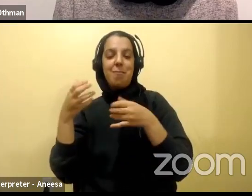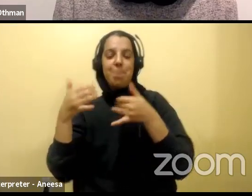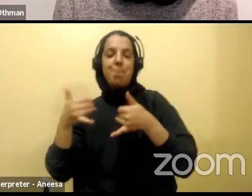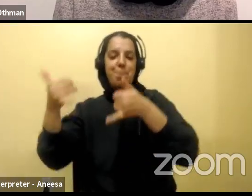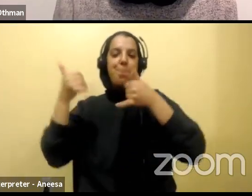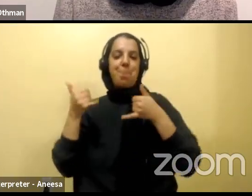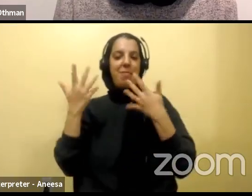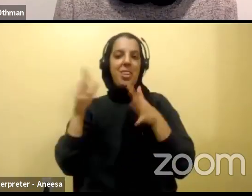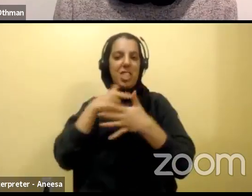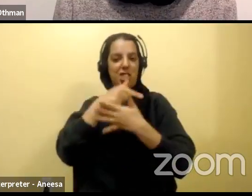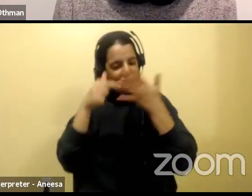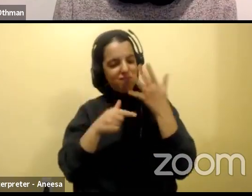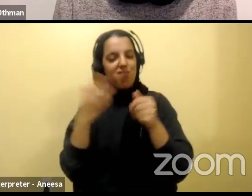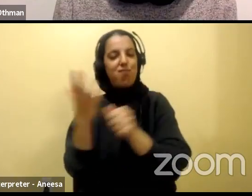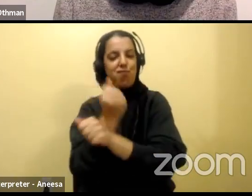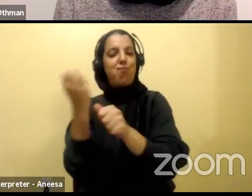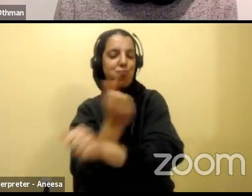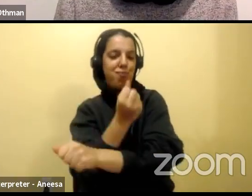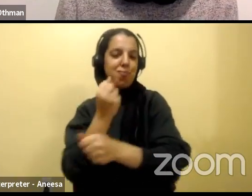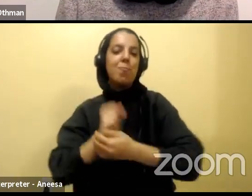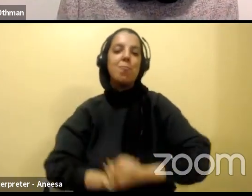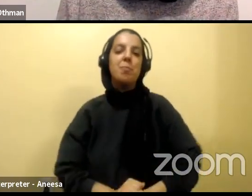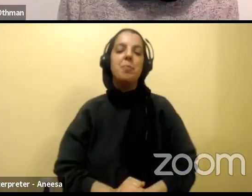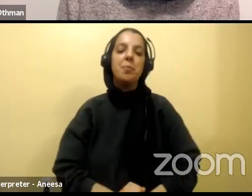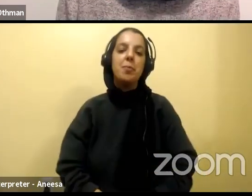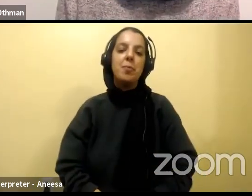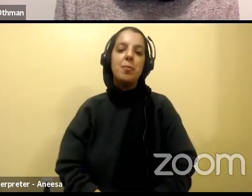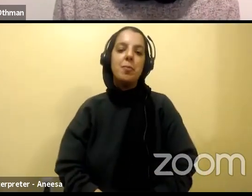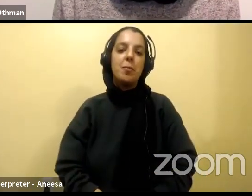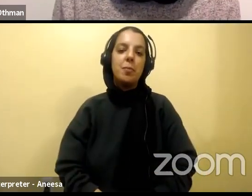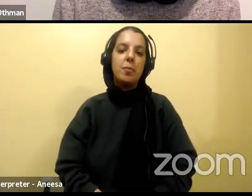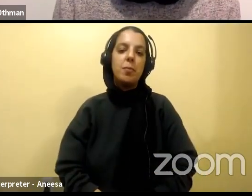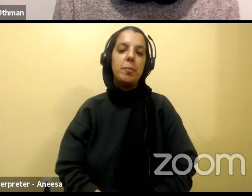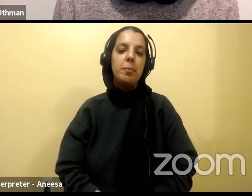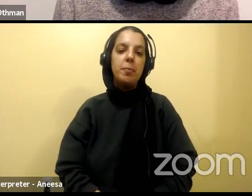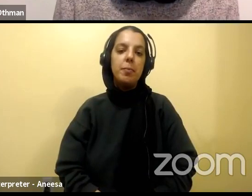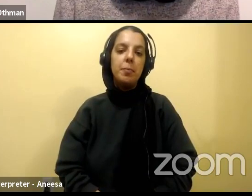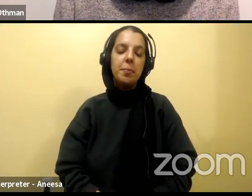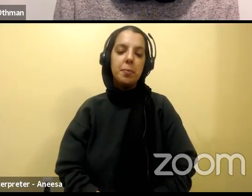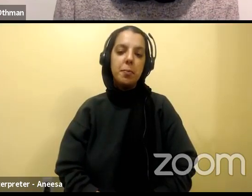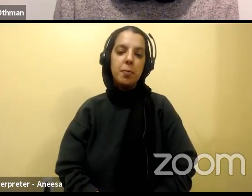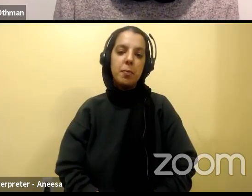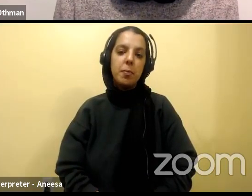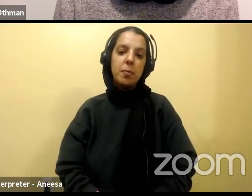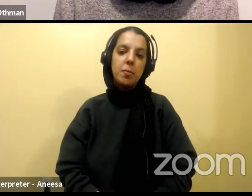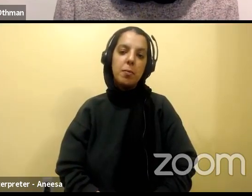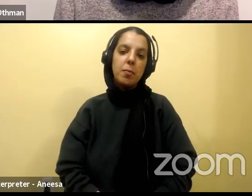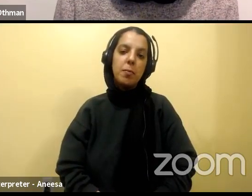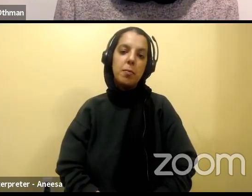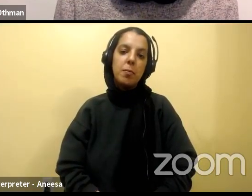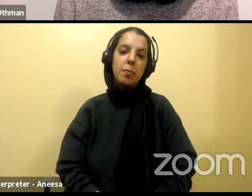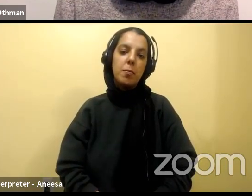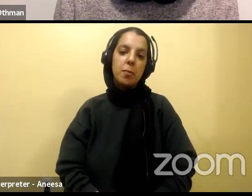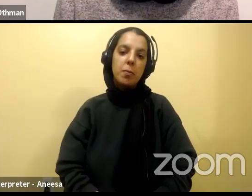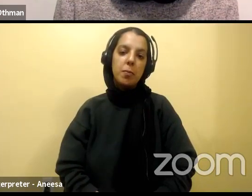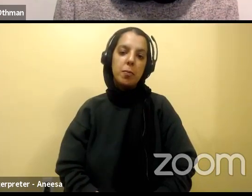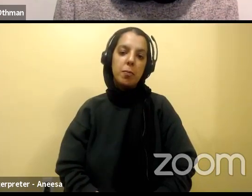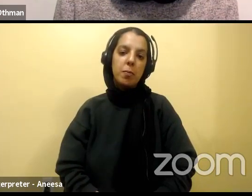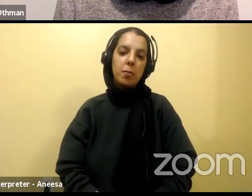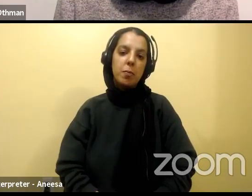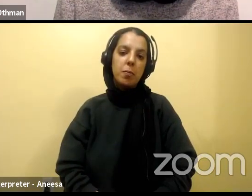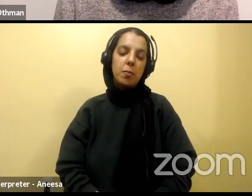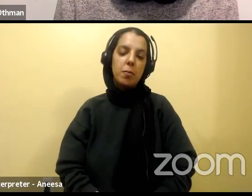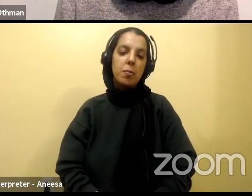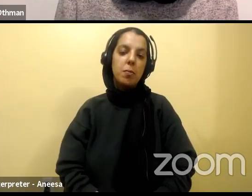طبعا بفترة اللي كنت أنا بالأساس كان حبي للرياضة من صغري. بس للأسف كان